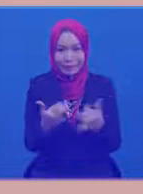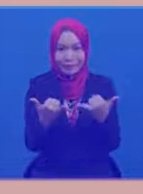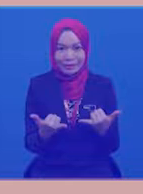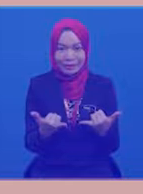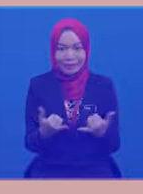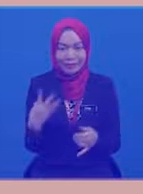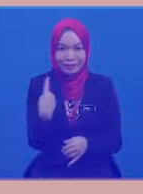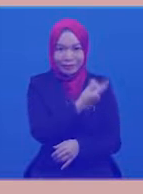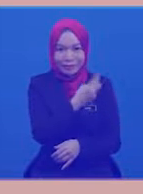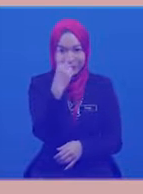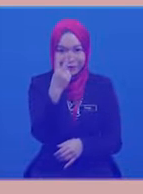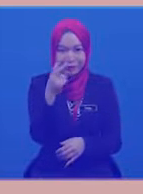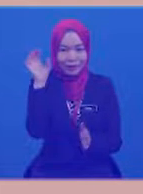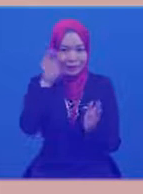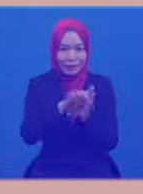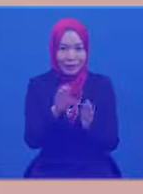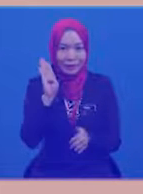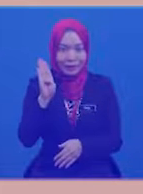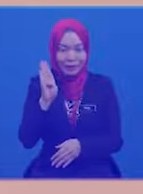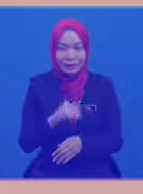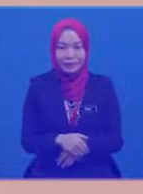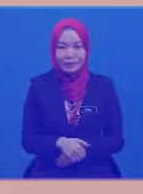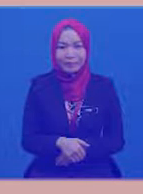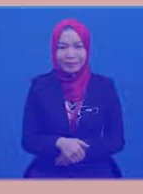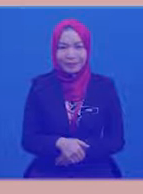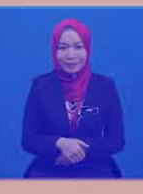Sekarang, kita lihat gambar B.